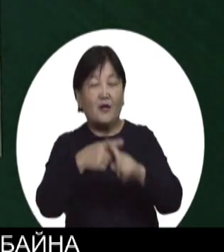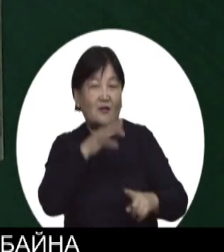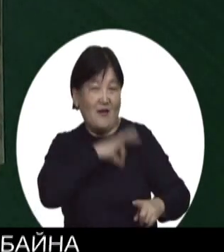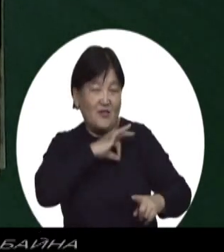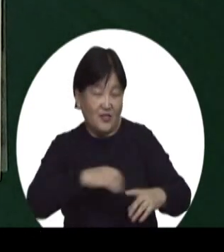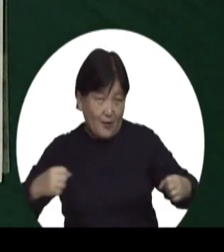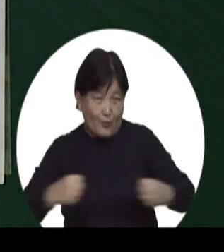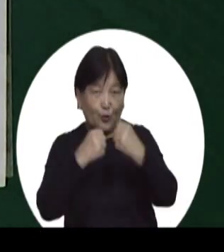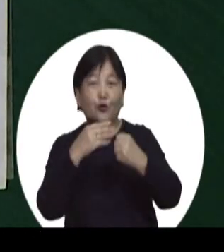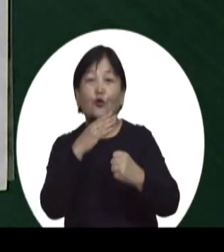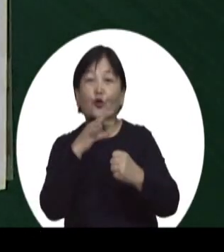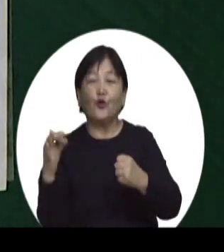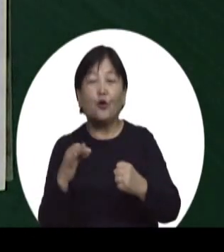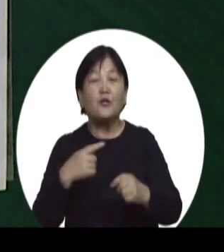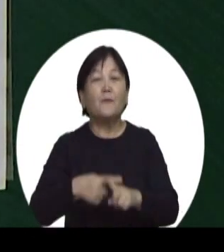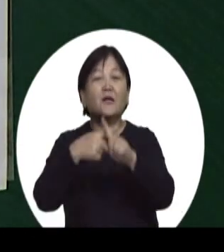өсснөөр за